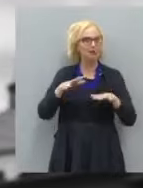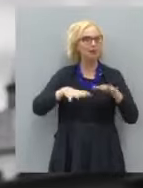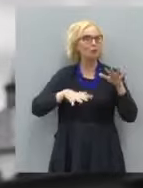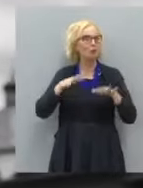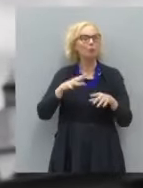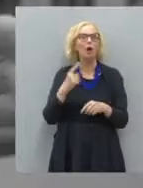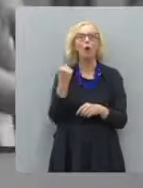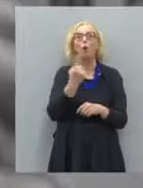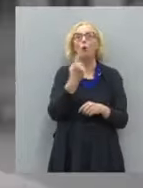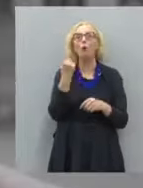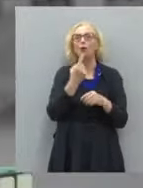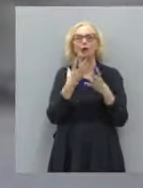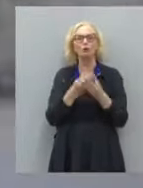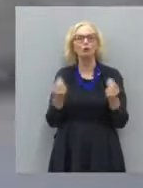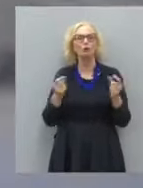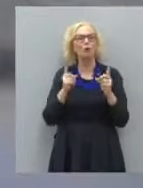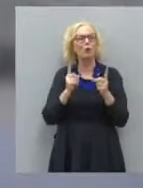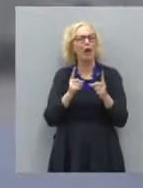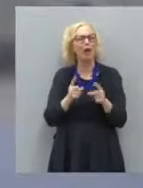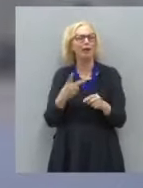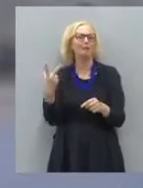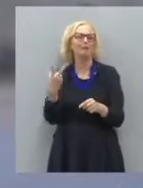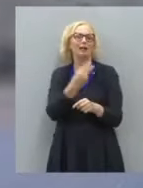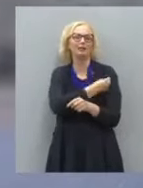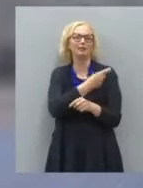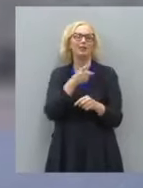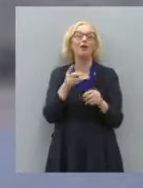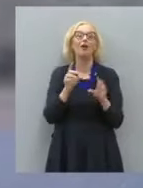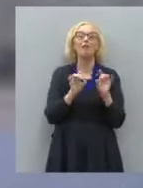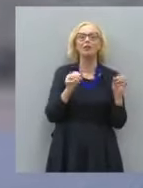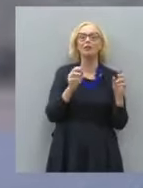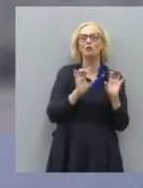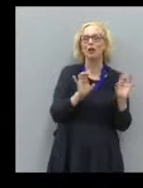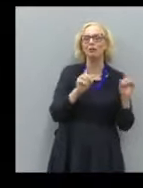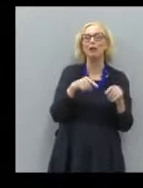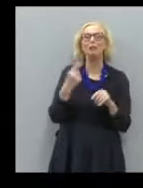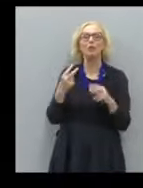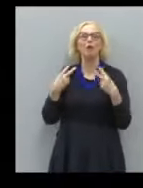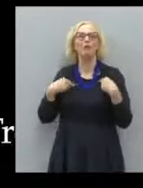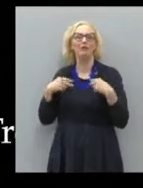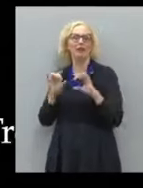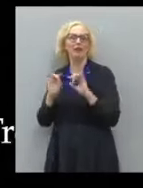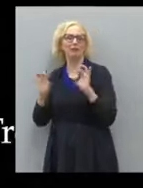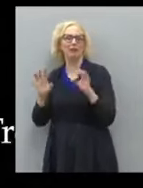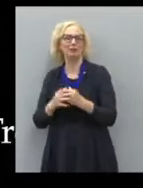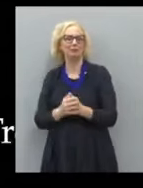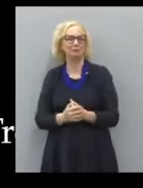unica risoluzione vaccinarsi liberi dal virus liberi di vivere